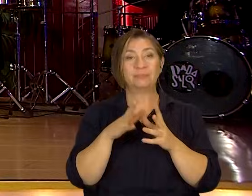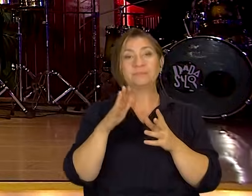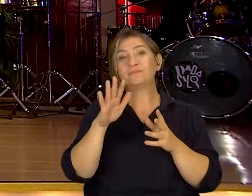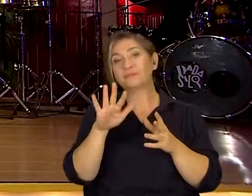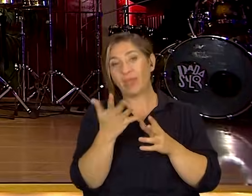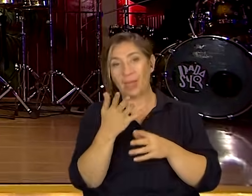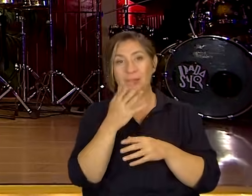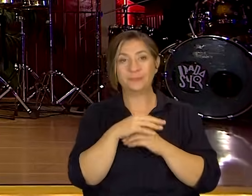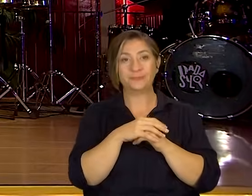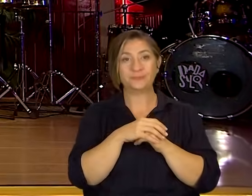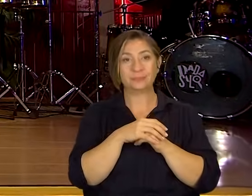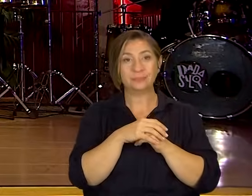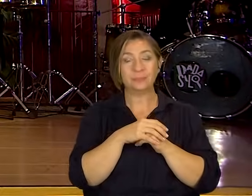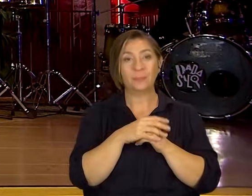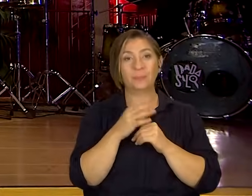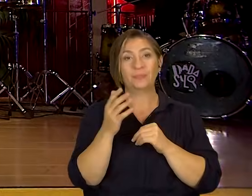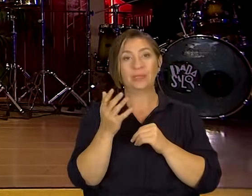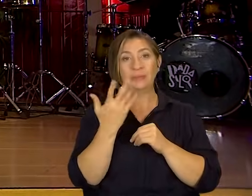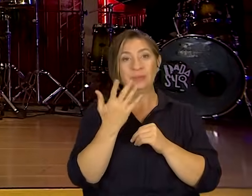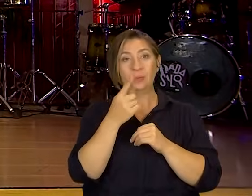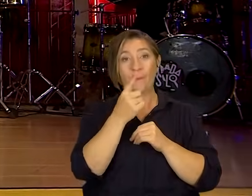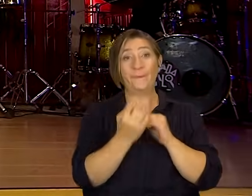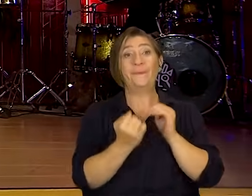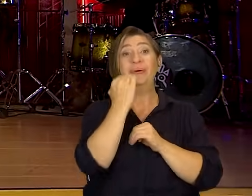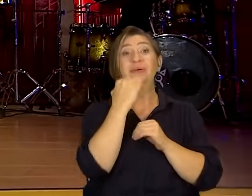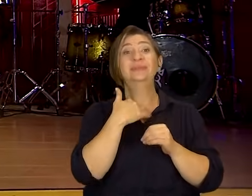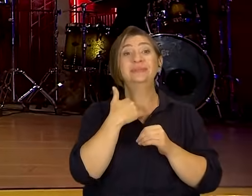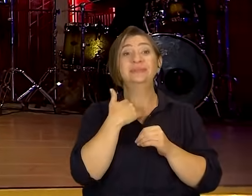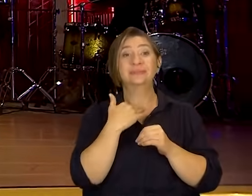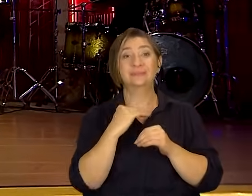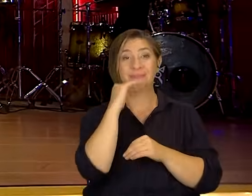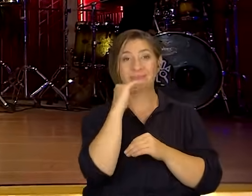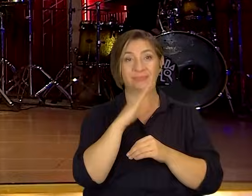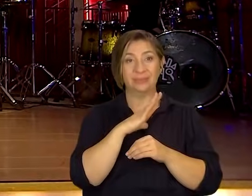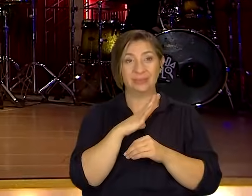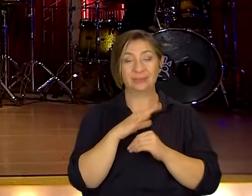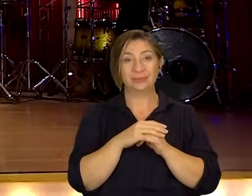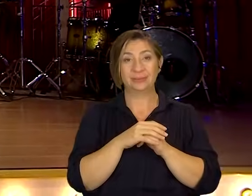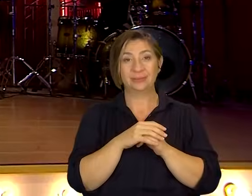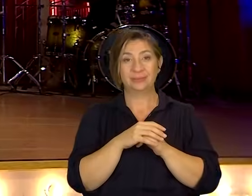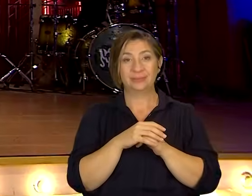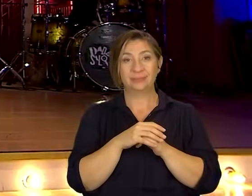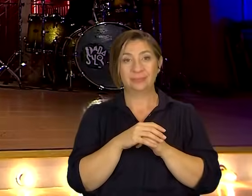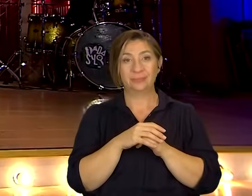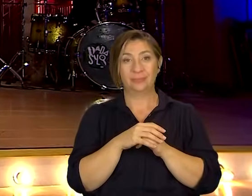türlü yine mesela burada kullandığımız ataklar var böyle. Evet.